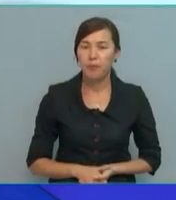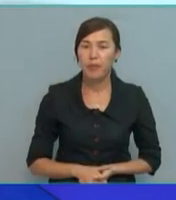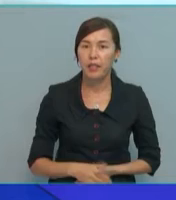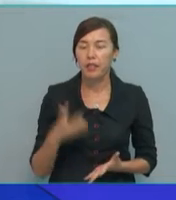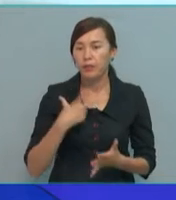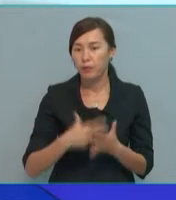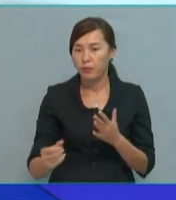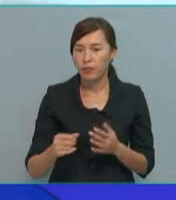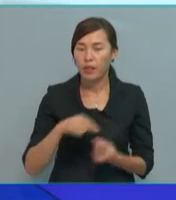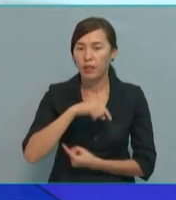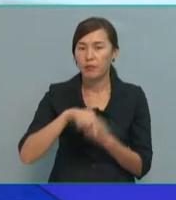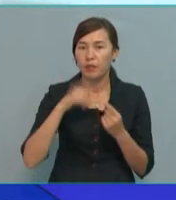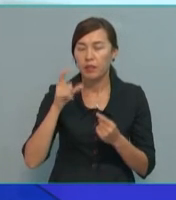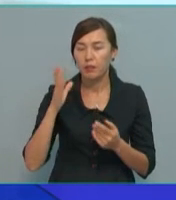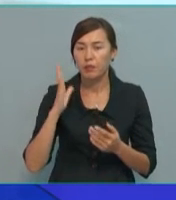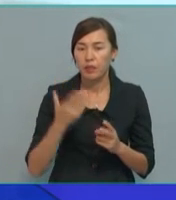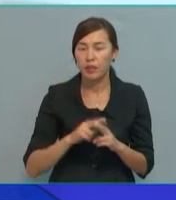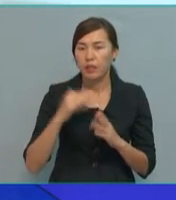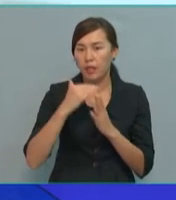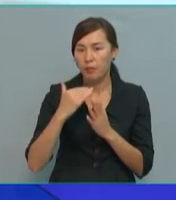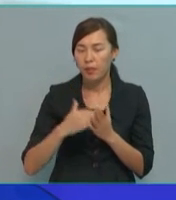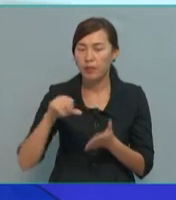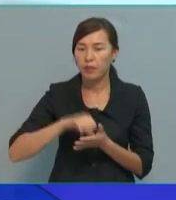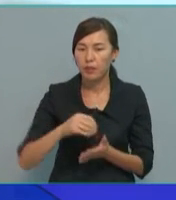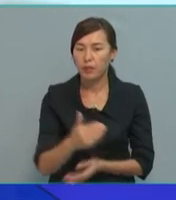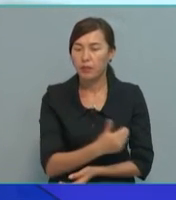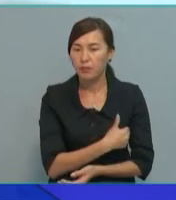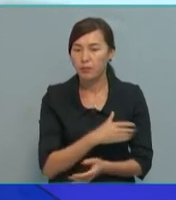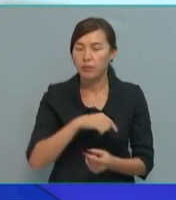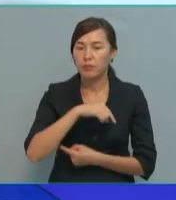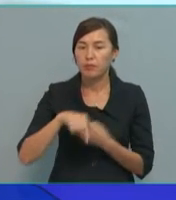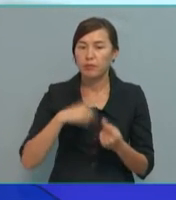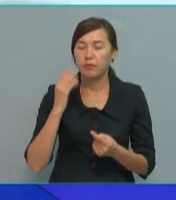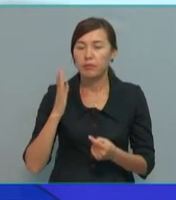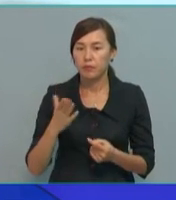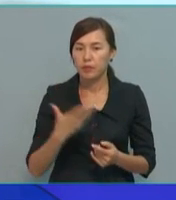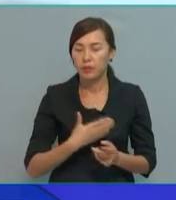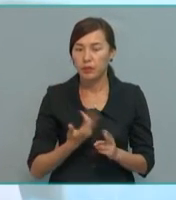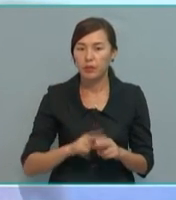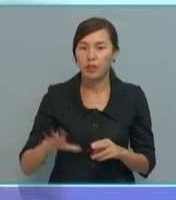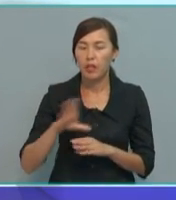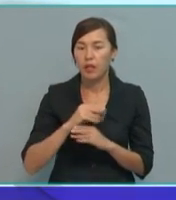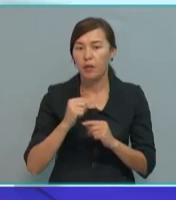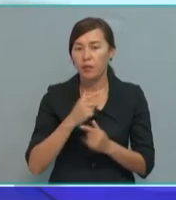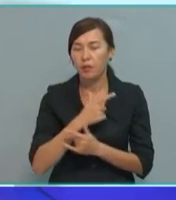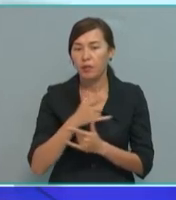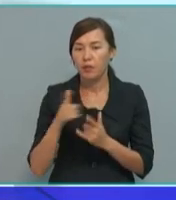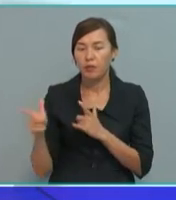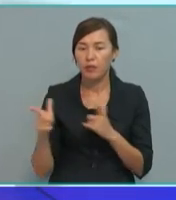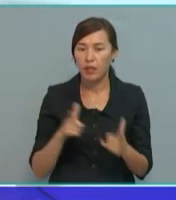Алам деуші осы кәсіпкерлер болса, осы бағдарлама қатысам деген ниет білдіруші кәсіпкерлер болса, біз бұларға қаржы беруге